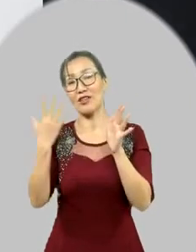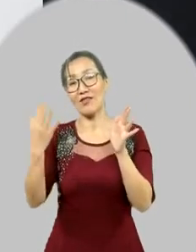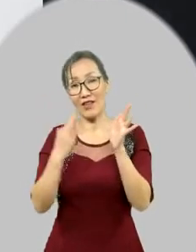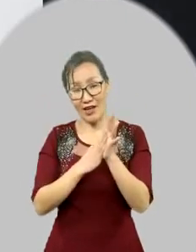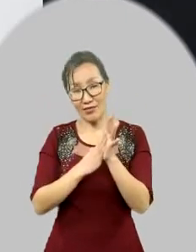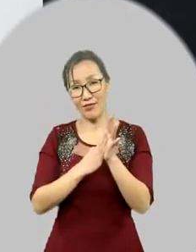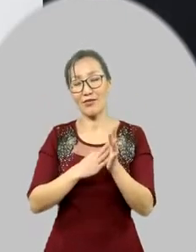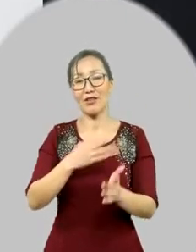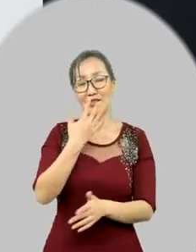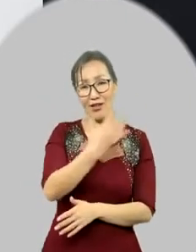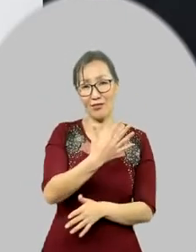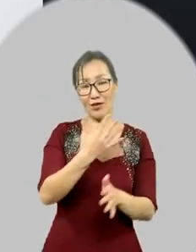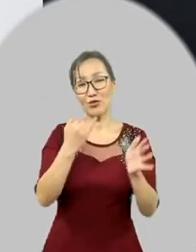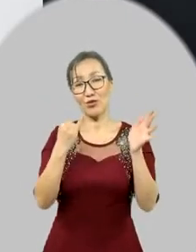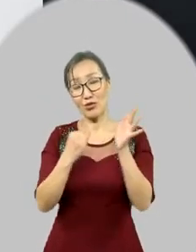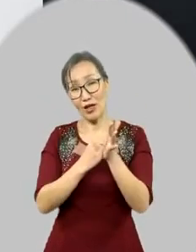5658,